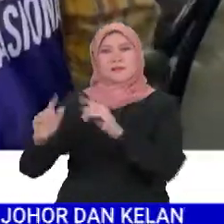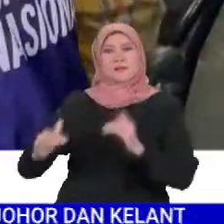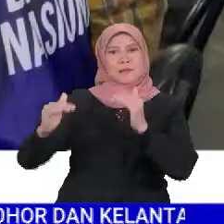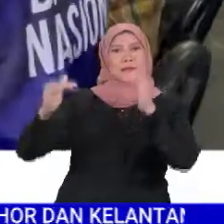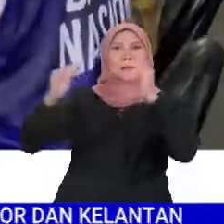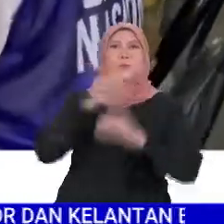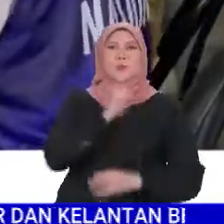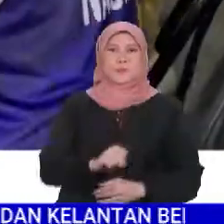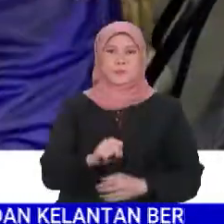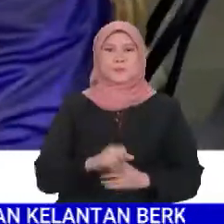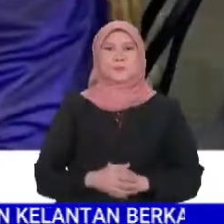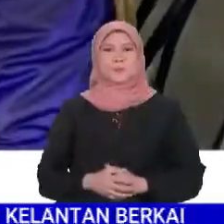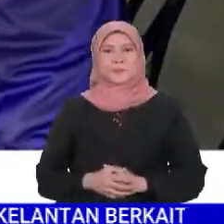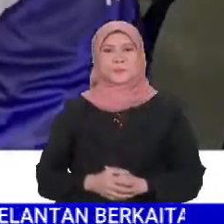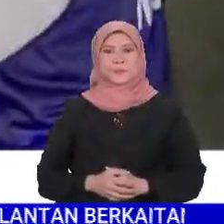peringkat umur.